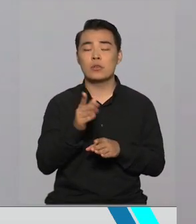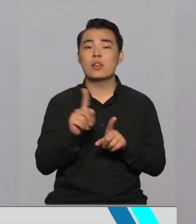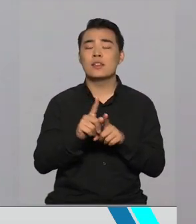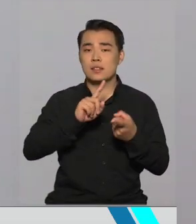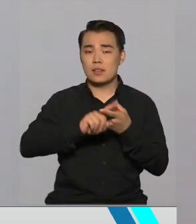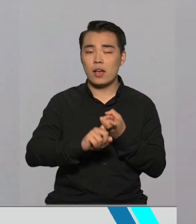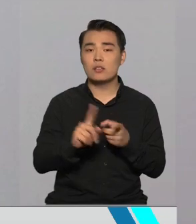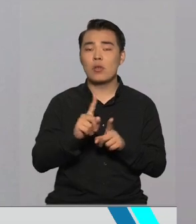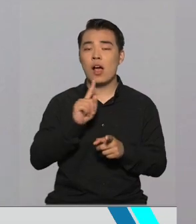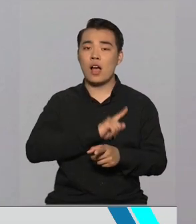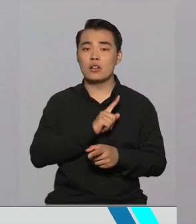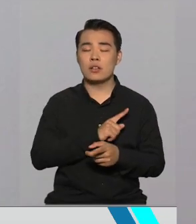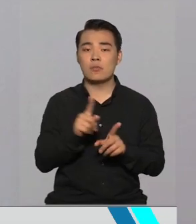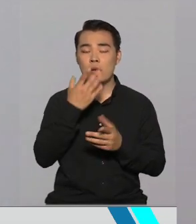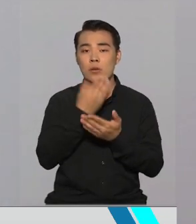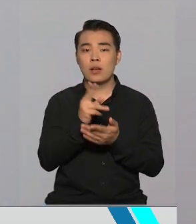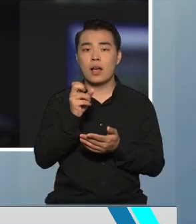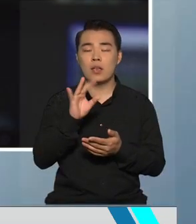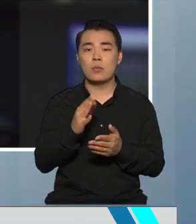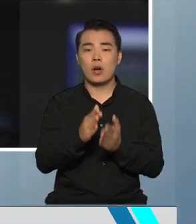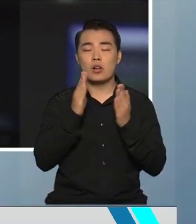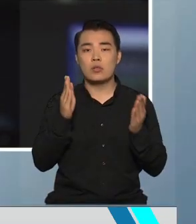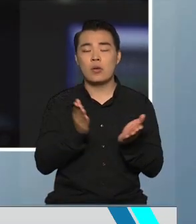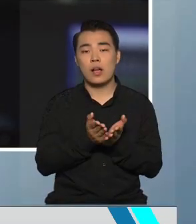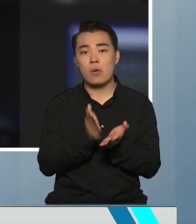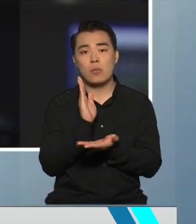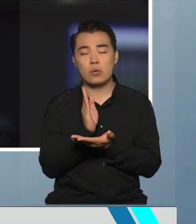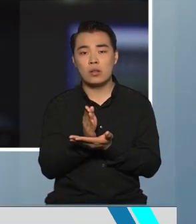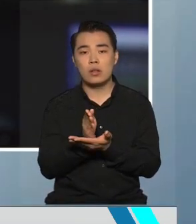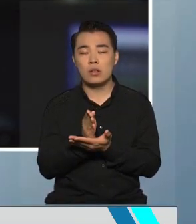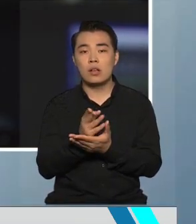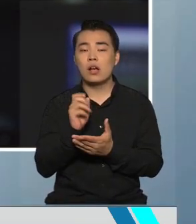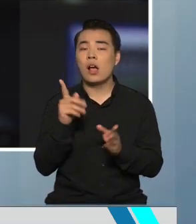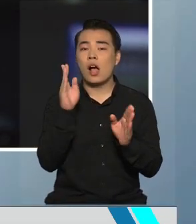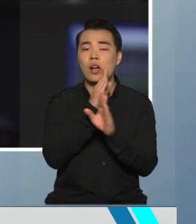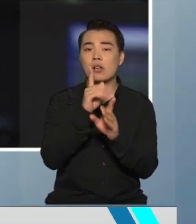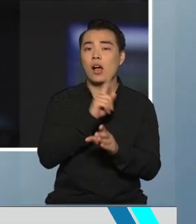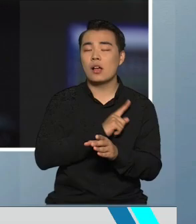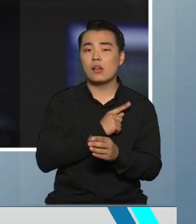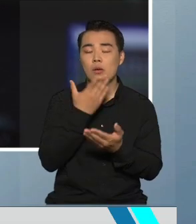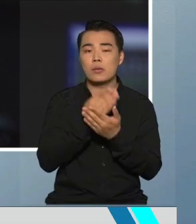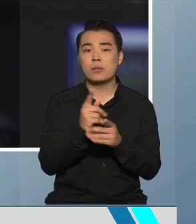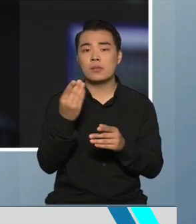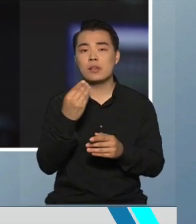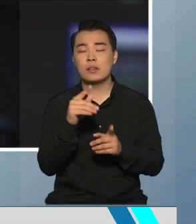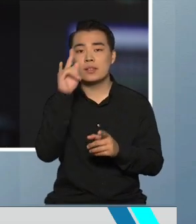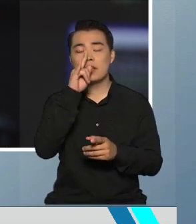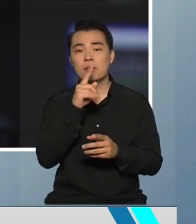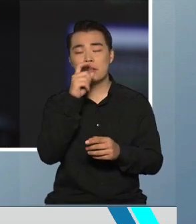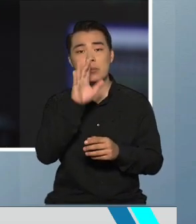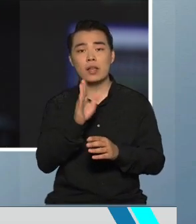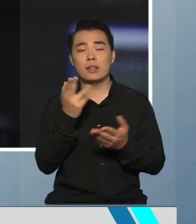что ожидается на Каспии большая нефть. Скажите, а что можно сказать по прогнозам по ценам на нефть? Они достаточно